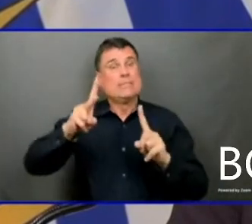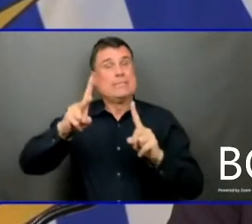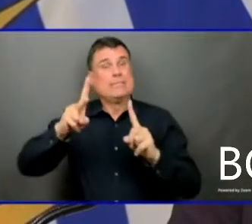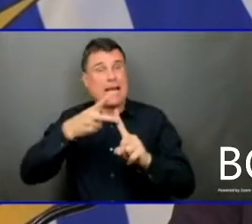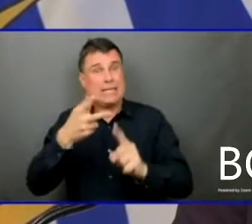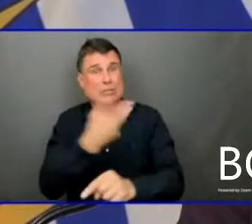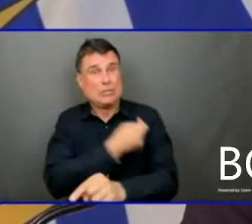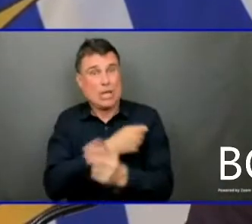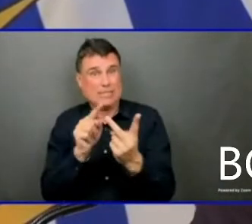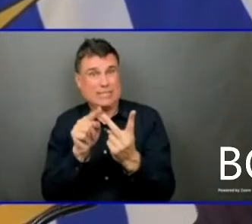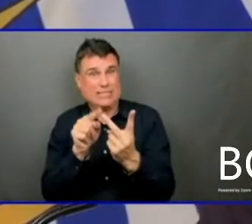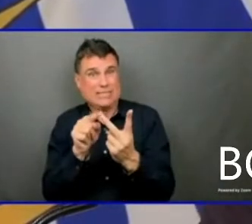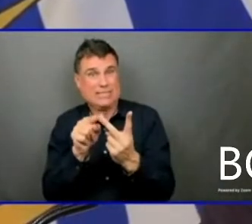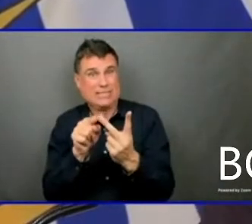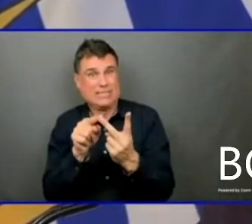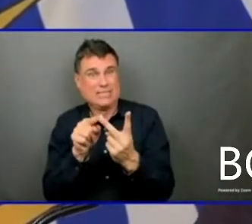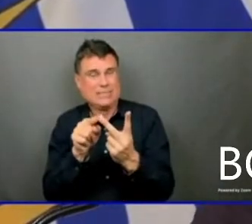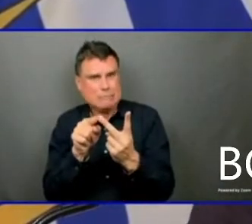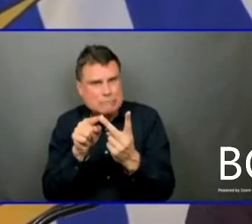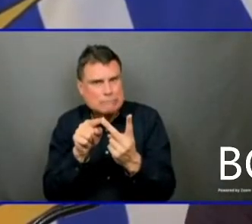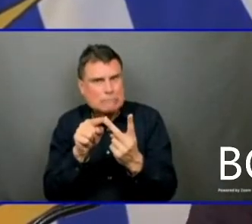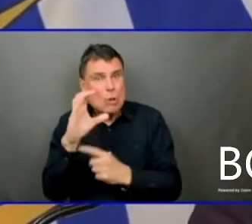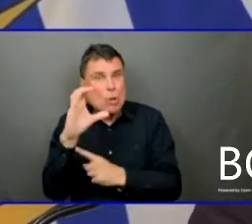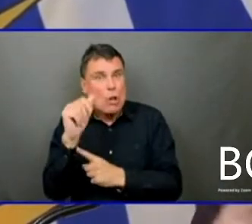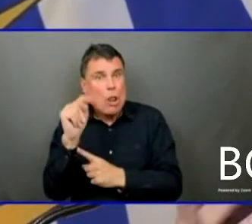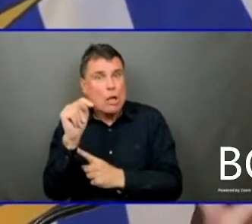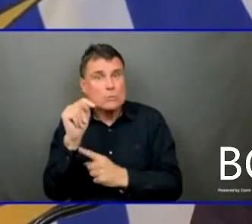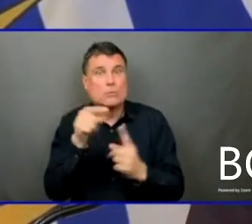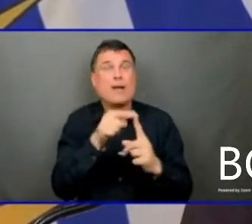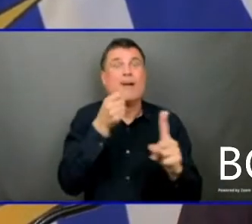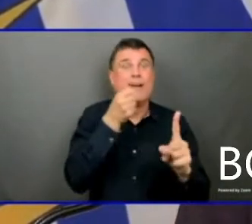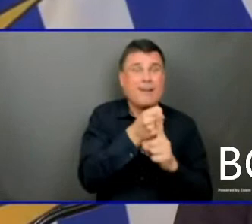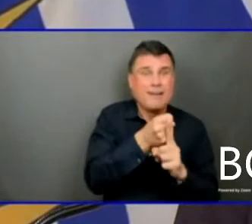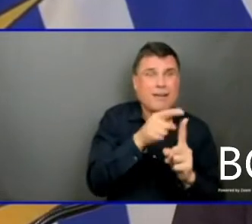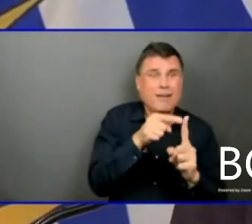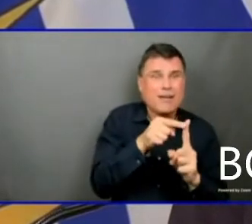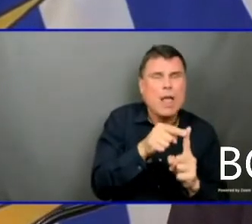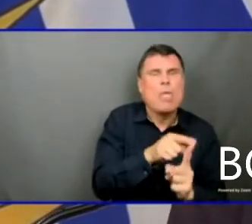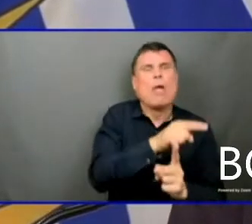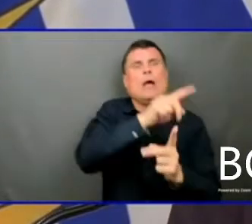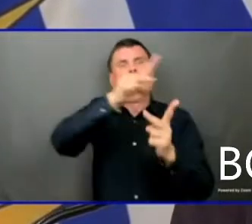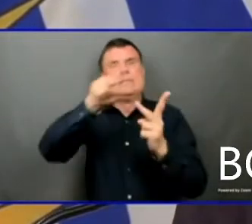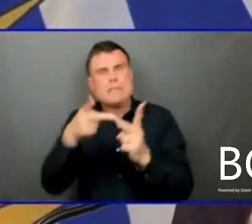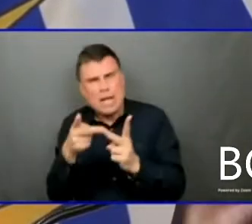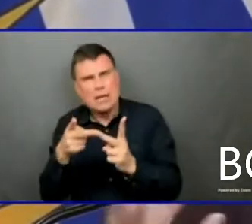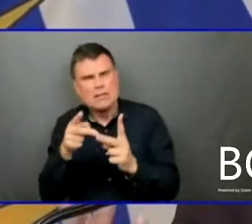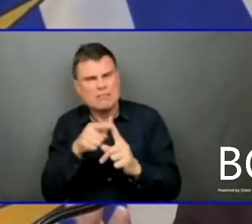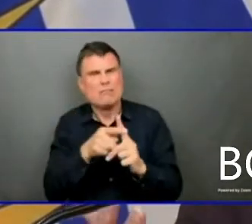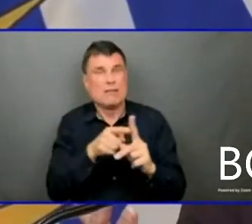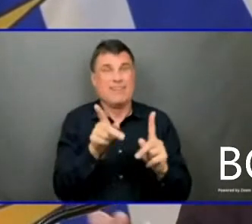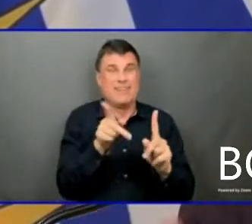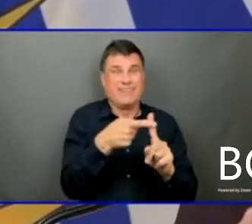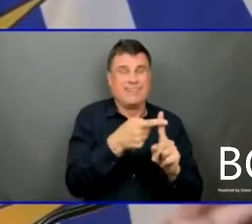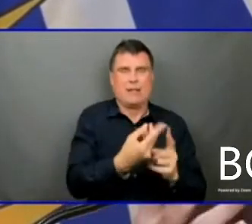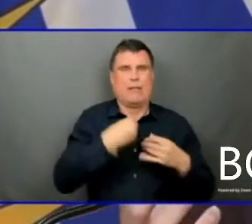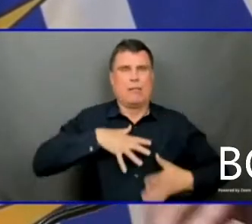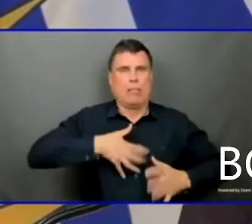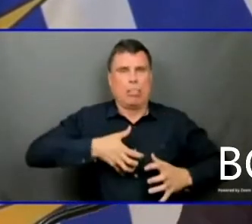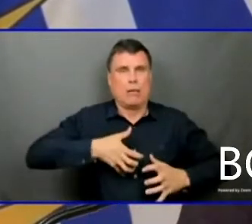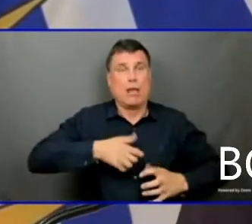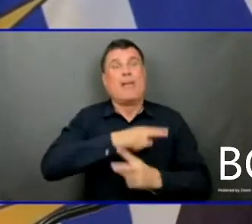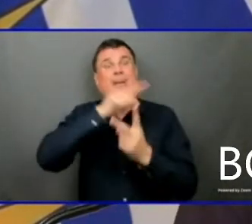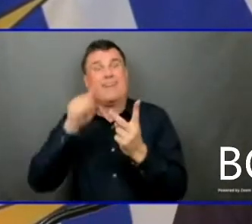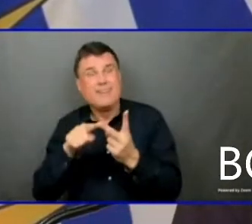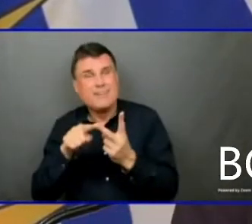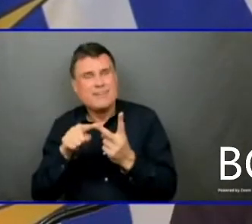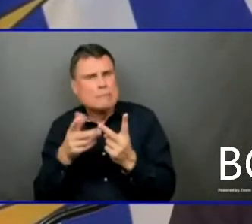时呢，又是安全的啊，同时呢，又考虑用阿斯利康作为第二针疫苗啊，你解